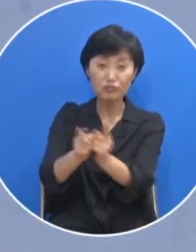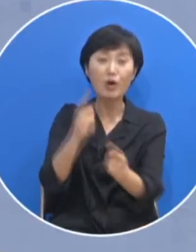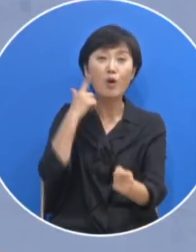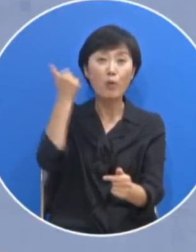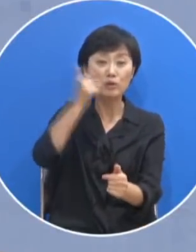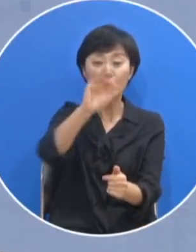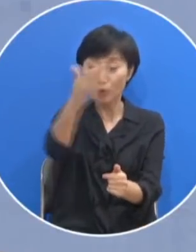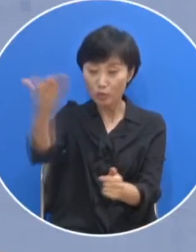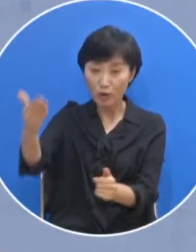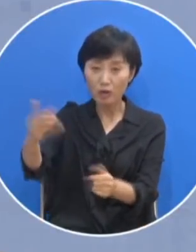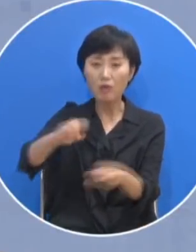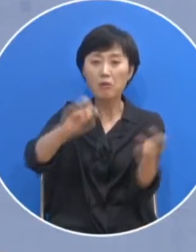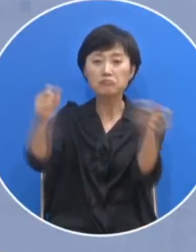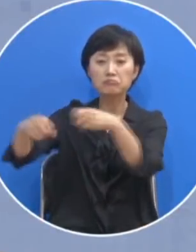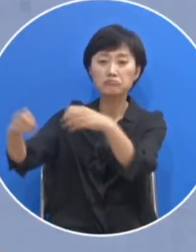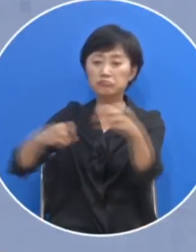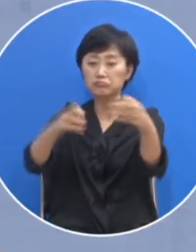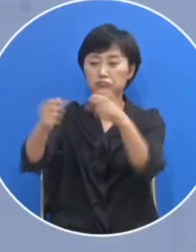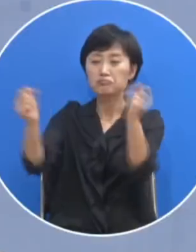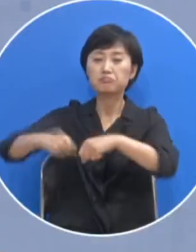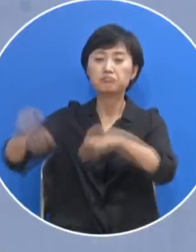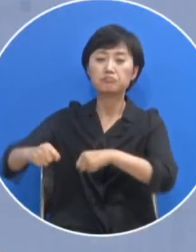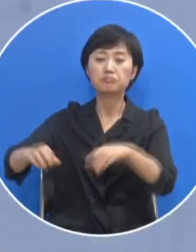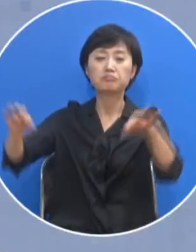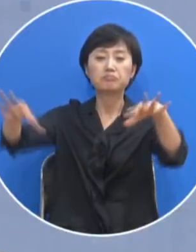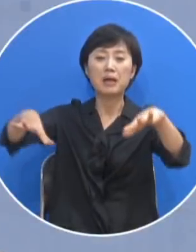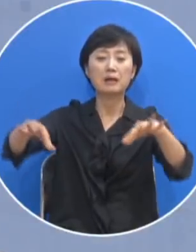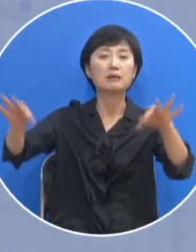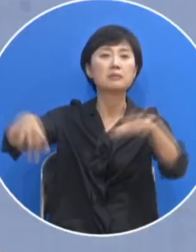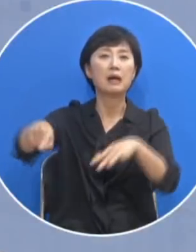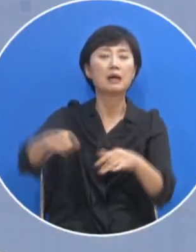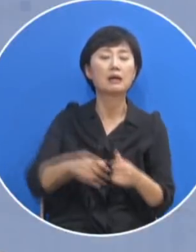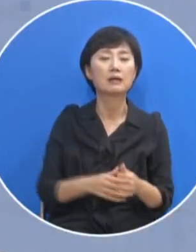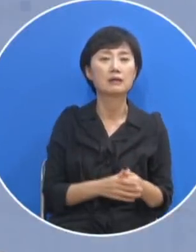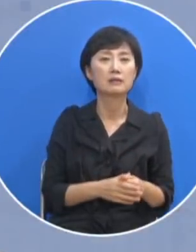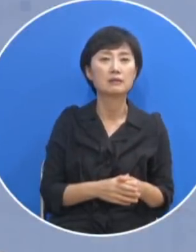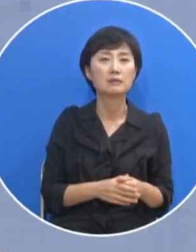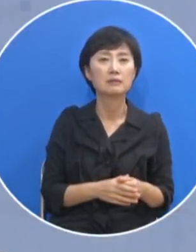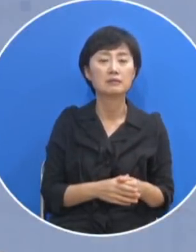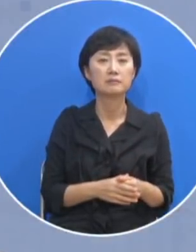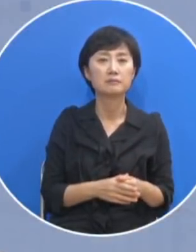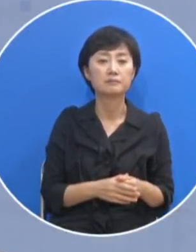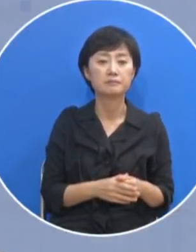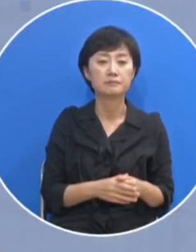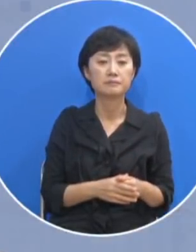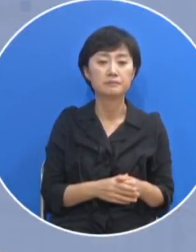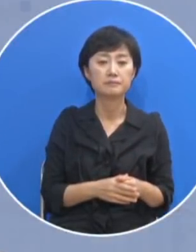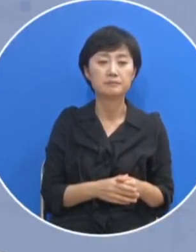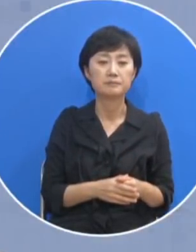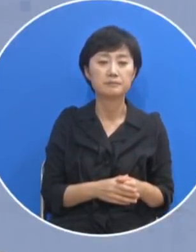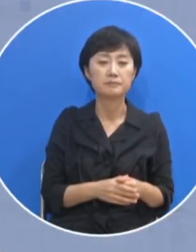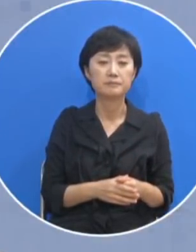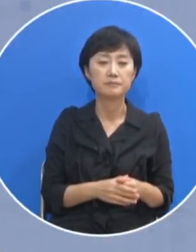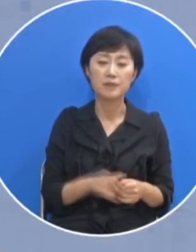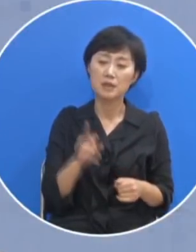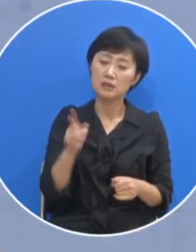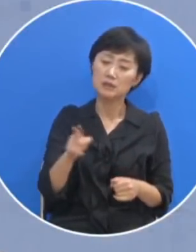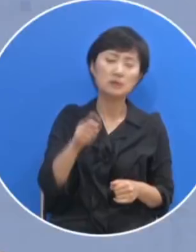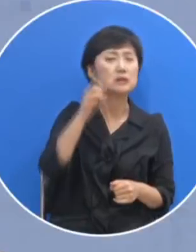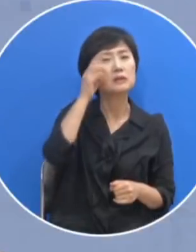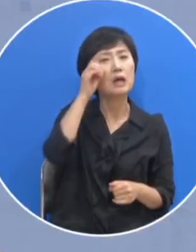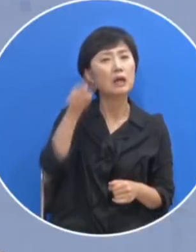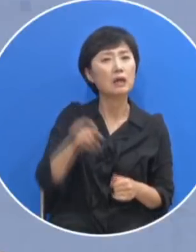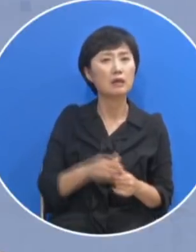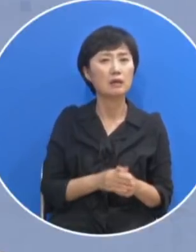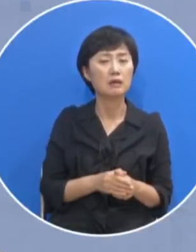미국소 말이에요 철재 써야 돼지 간 하세요 이거 b8 리카 몰딩 데서 이겨내지 꽃 있나 매주 주의를 그런 식으로 악용 합니다 에 서피스